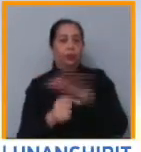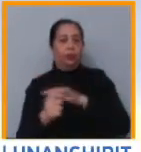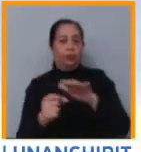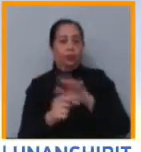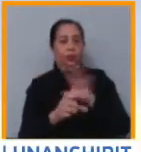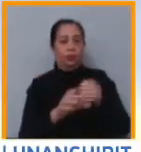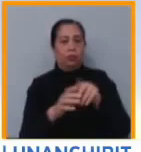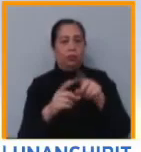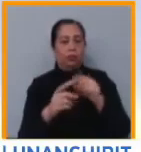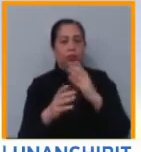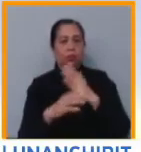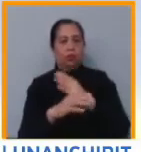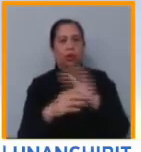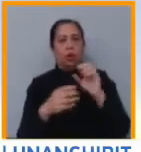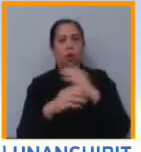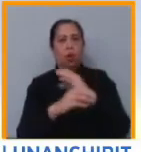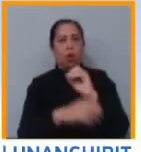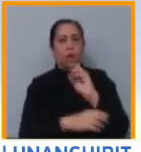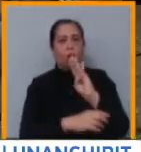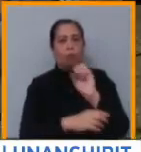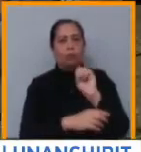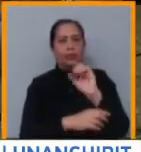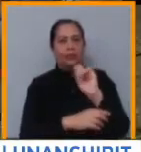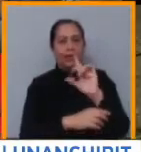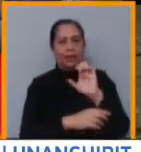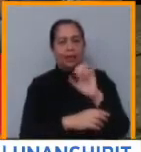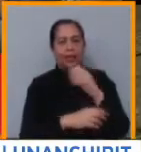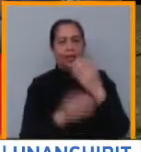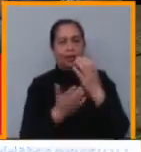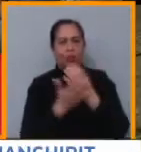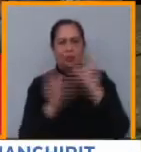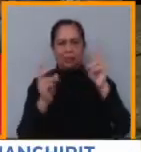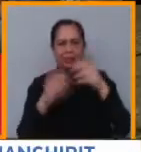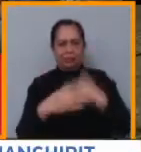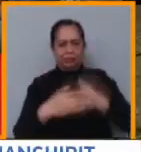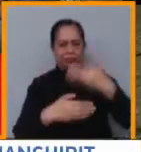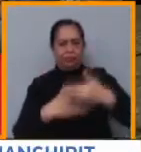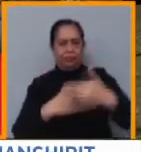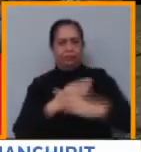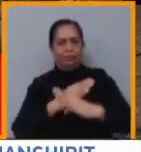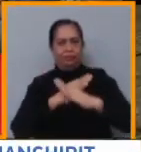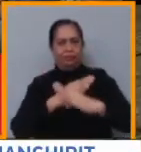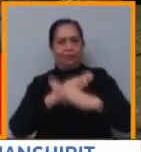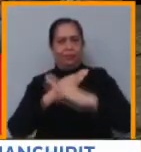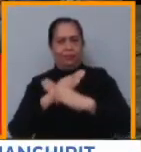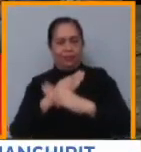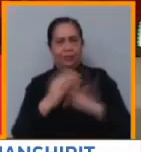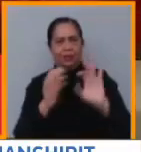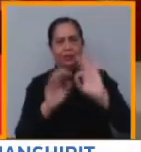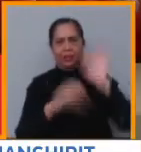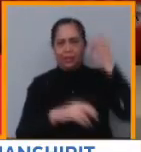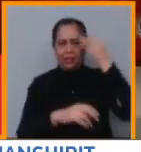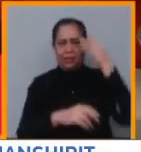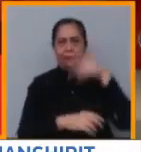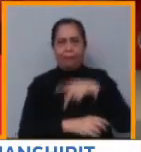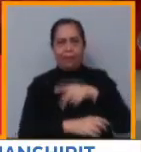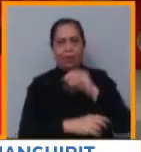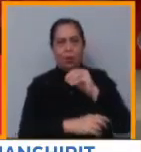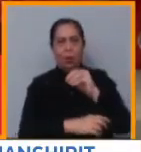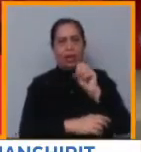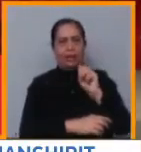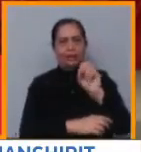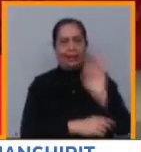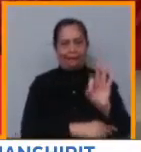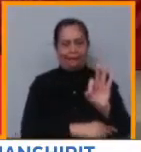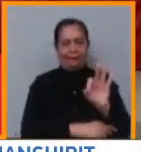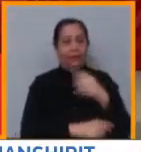sports sa 2028 Olympics. Ito po yung target ng Pilipinas Obstacle Sports Federation o POSF. Sabi ng grupo, marami